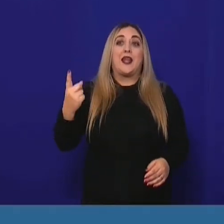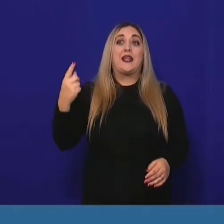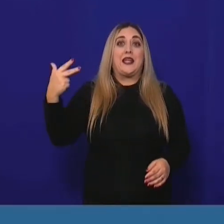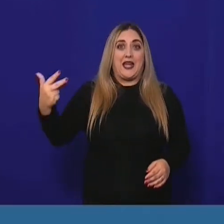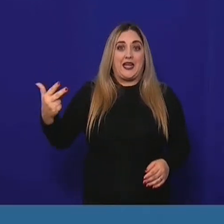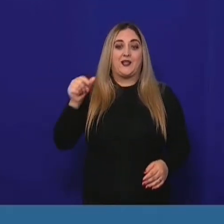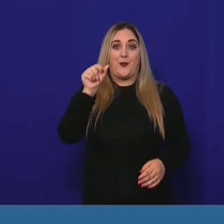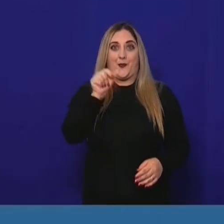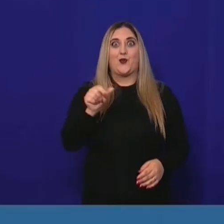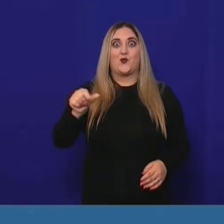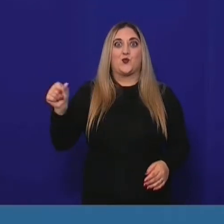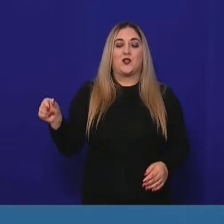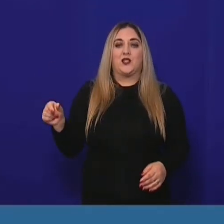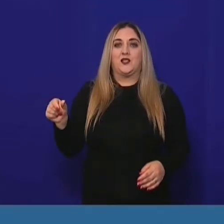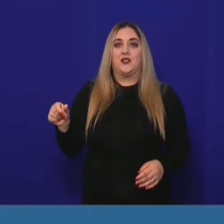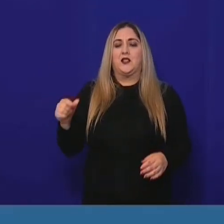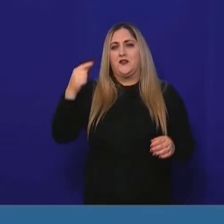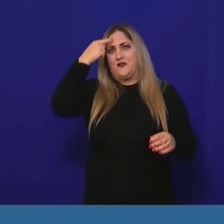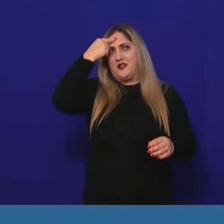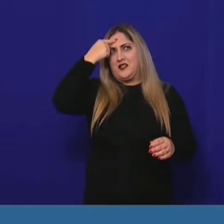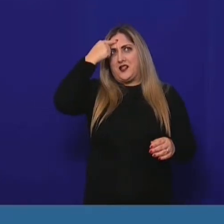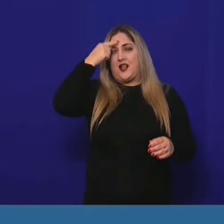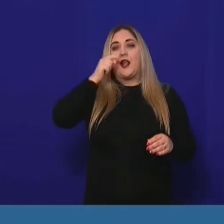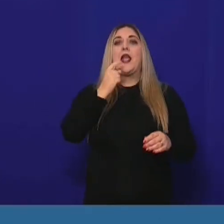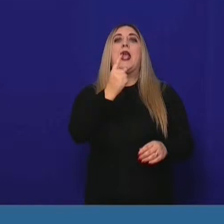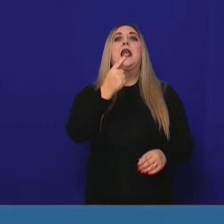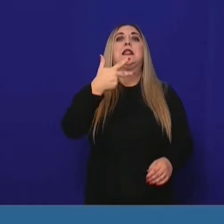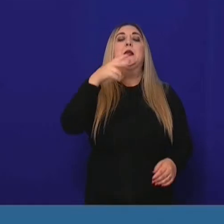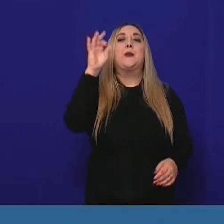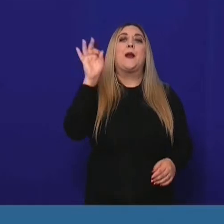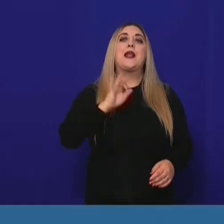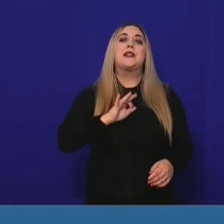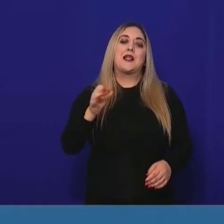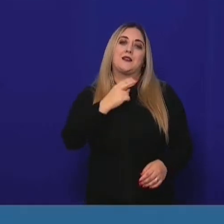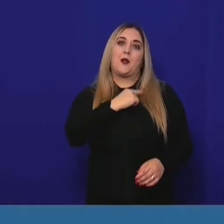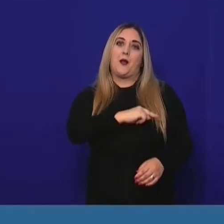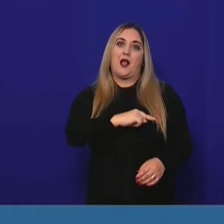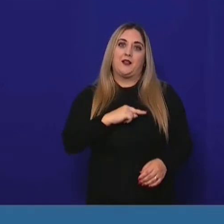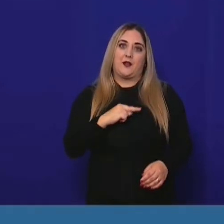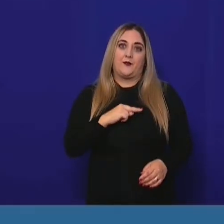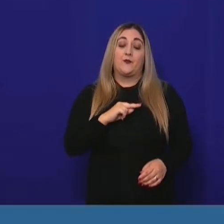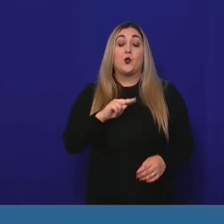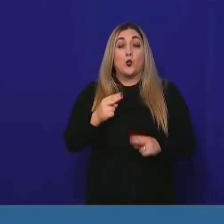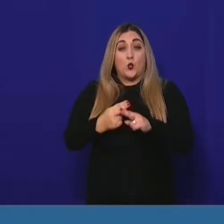88,118 u dan ifisser 18% tal-popolazzjoni tagħna u kien hemm 437 li propju daħlu